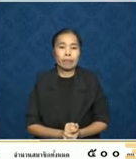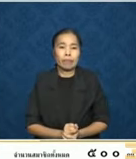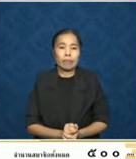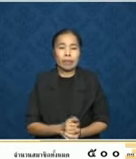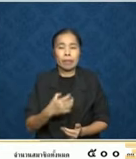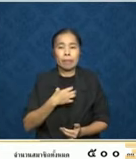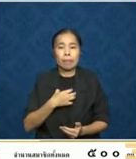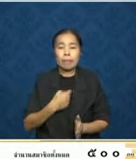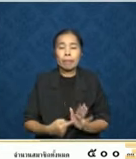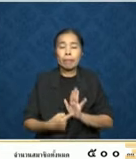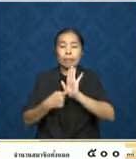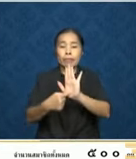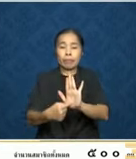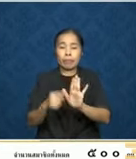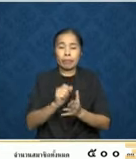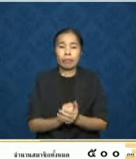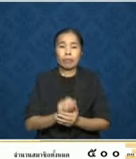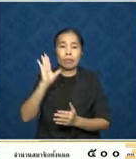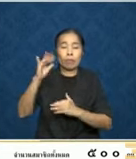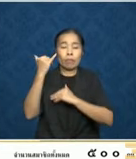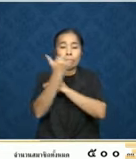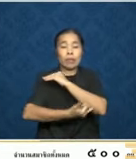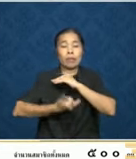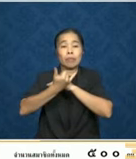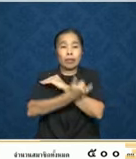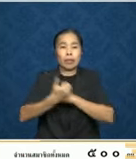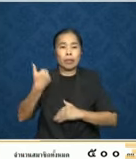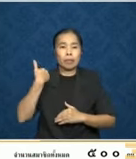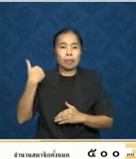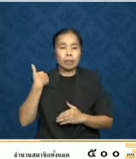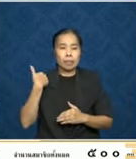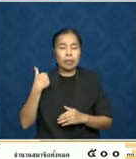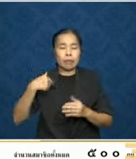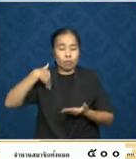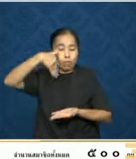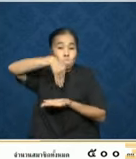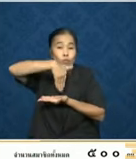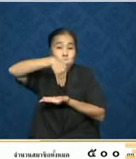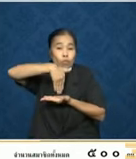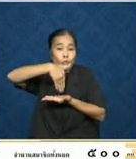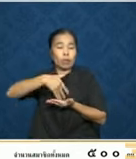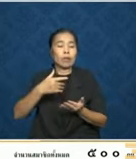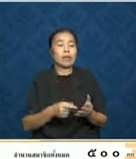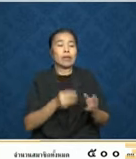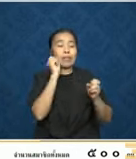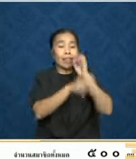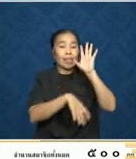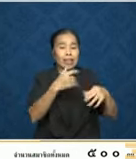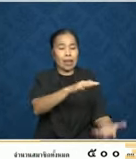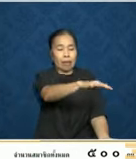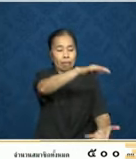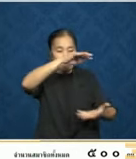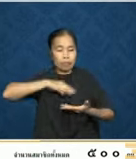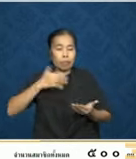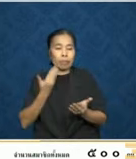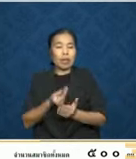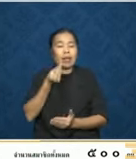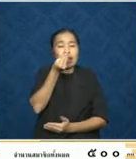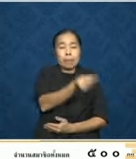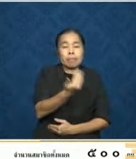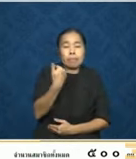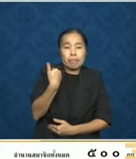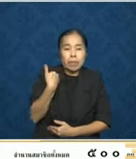เสนอค่ะคือว่าในต่างประเทศหลายประเทศเนี่ยเขาจะมีจุดรับซื้อขยะเป็นแยกชิ้นค่ะไม่ว่าจะเป็นขวดหรือว่าจะ